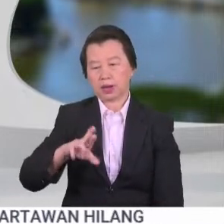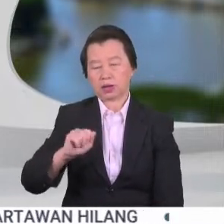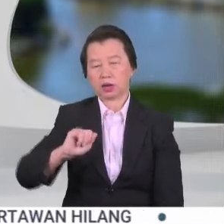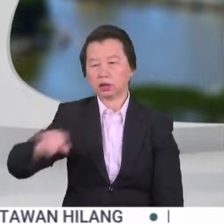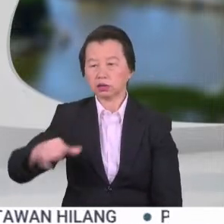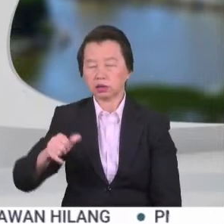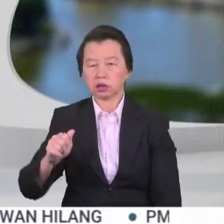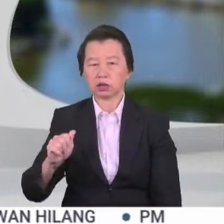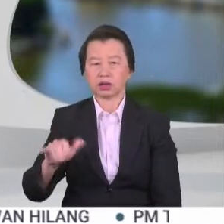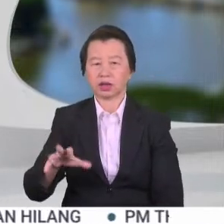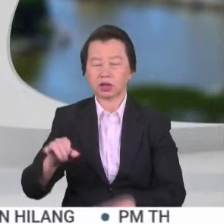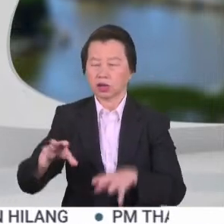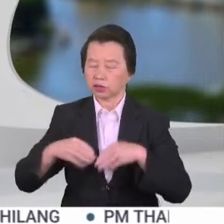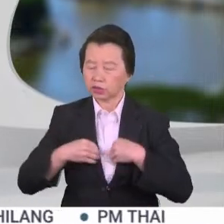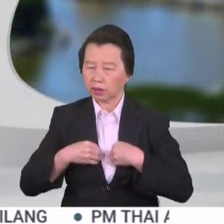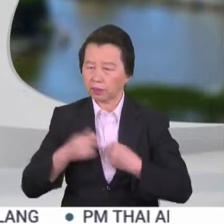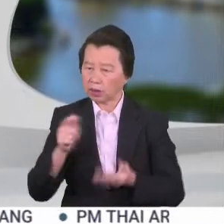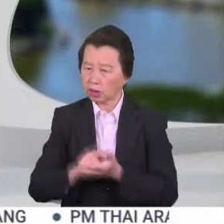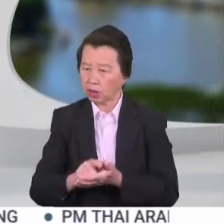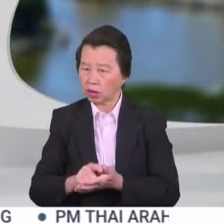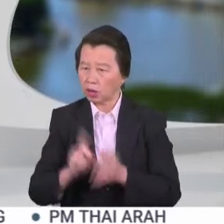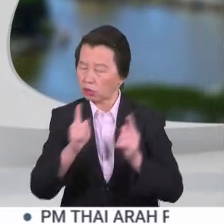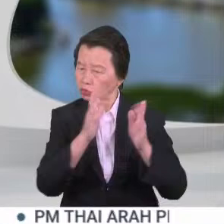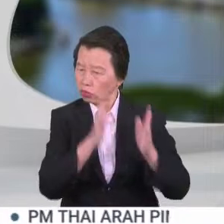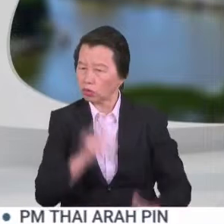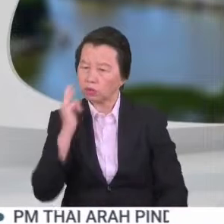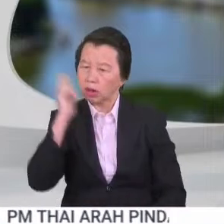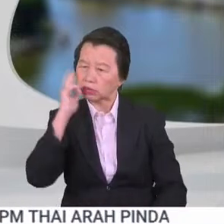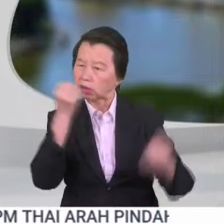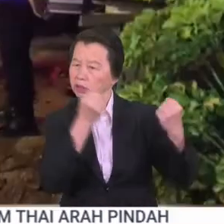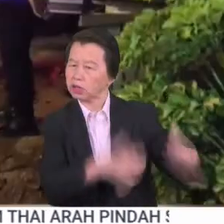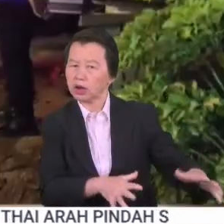mendapat laporan ak kehilangan seorang